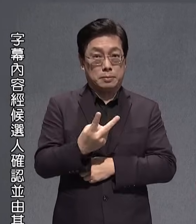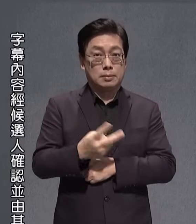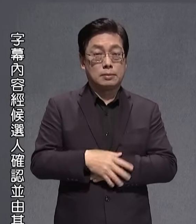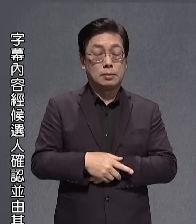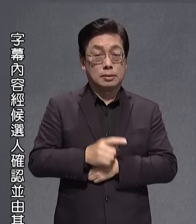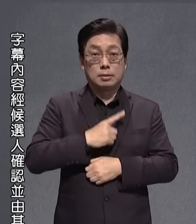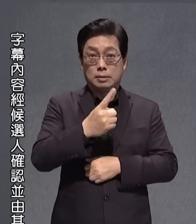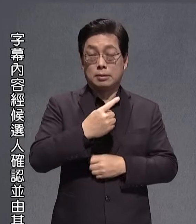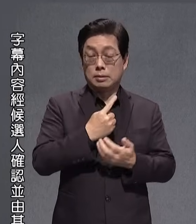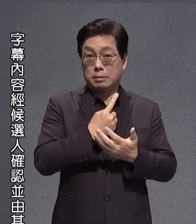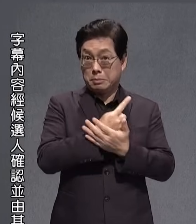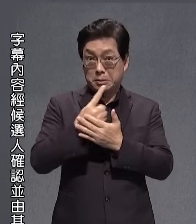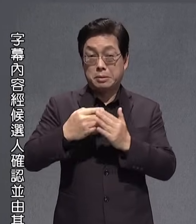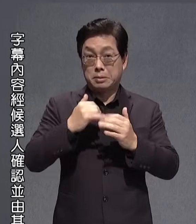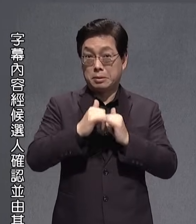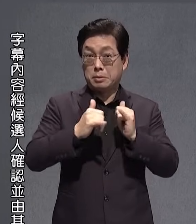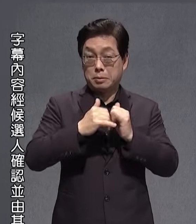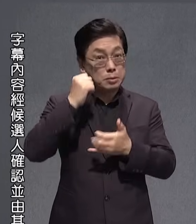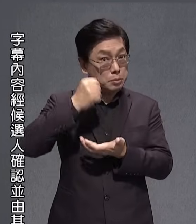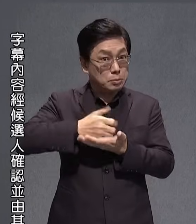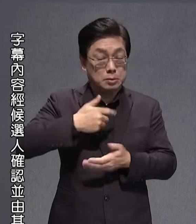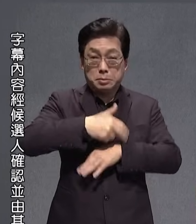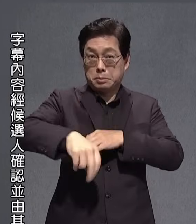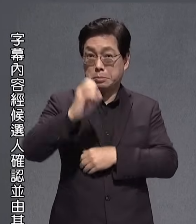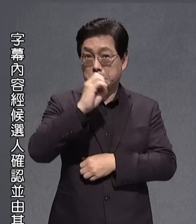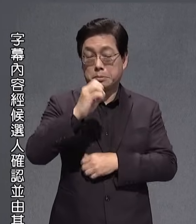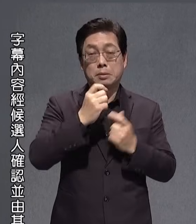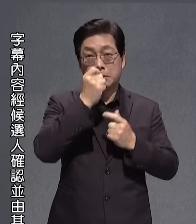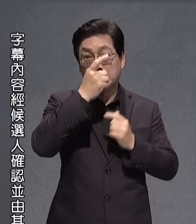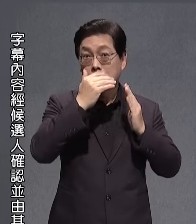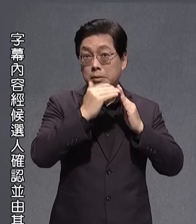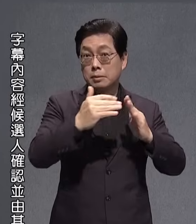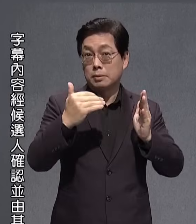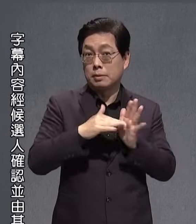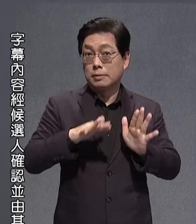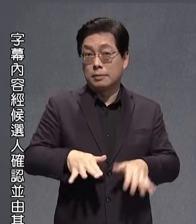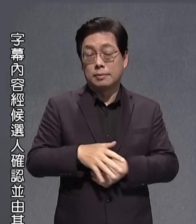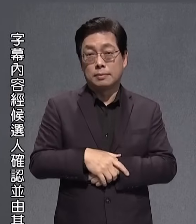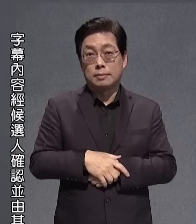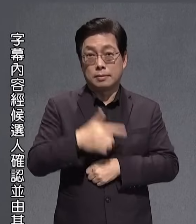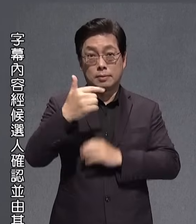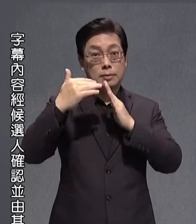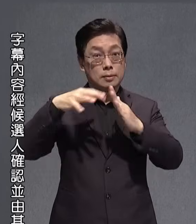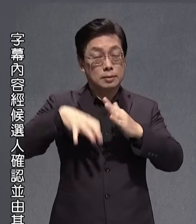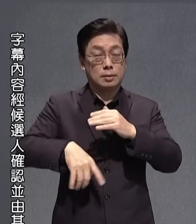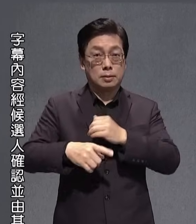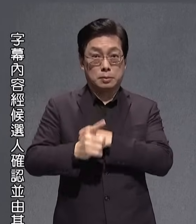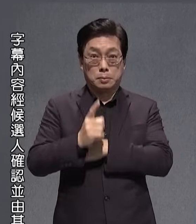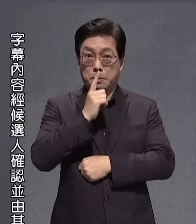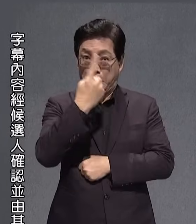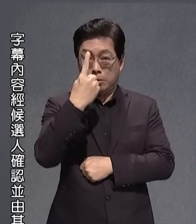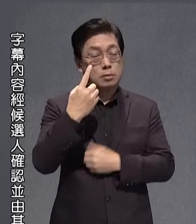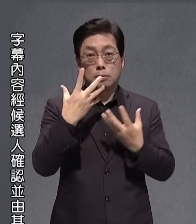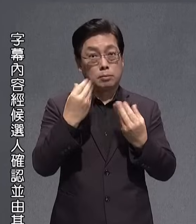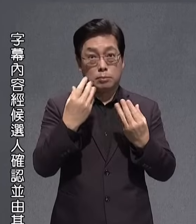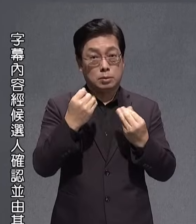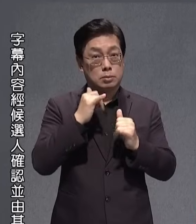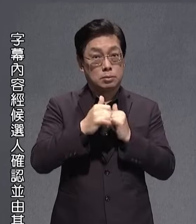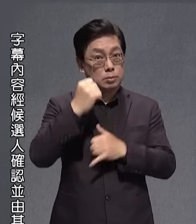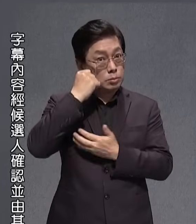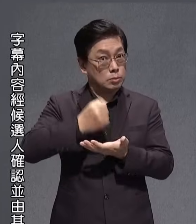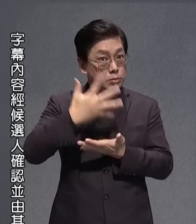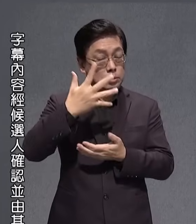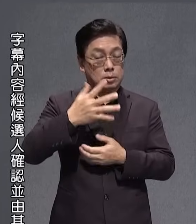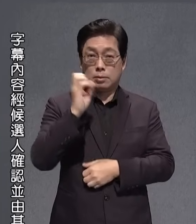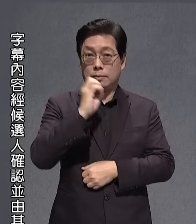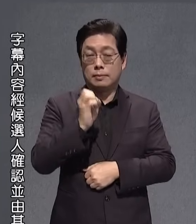一户的社会住宅都没规划啊！台南市到现在是6都唯一没有社会住宅完工